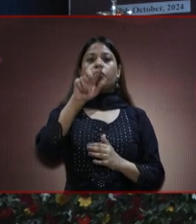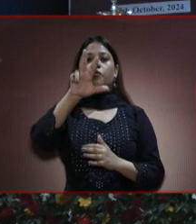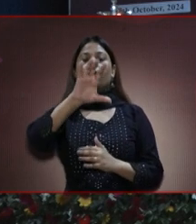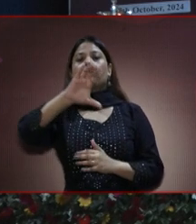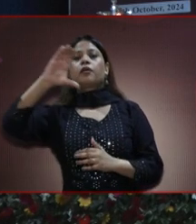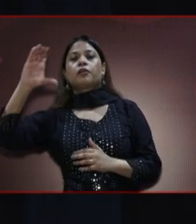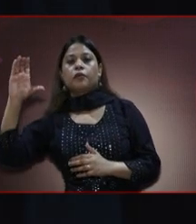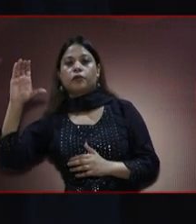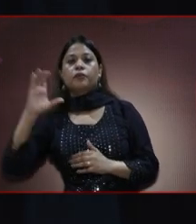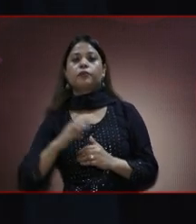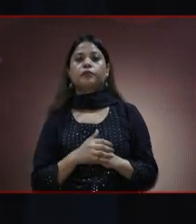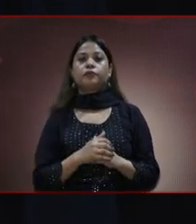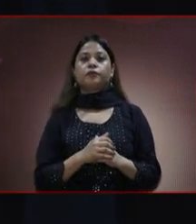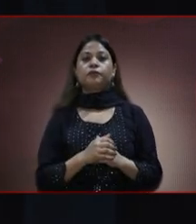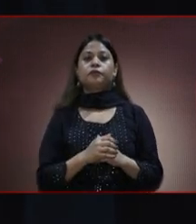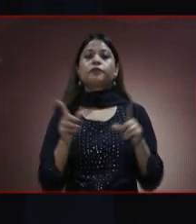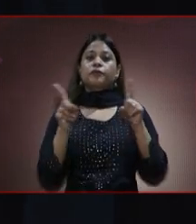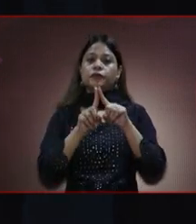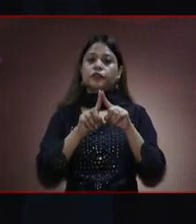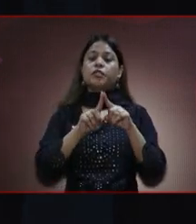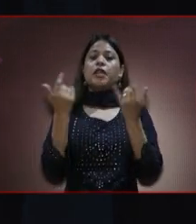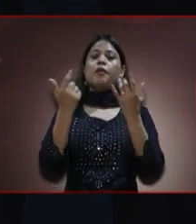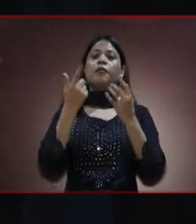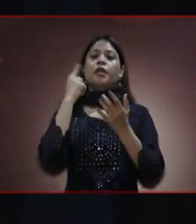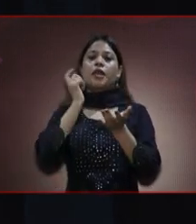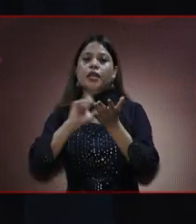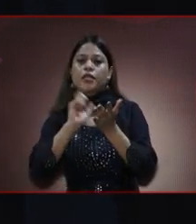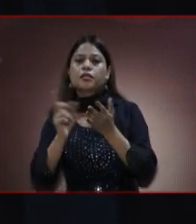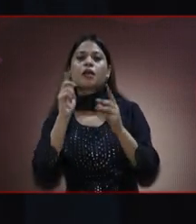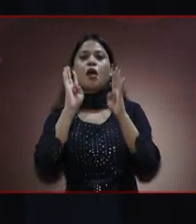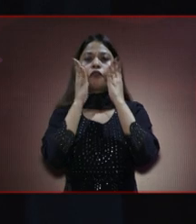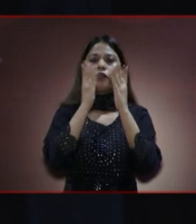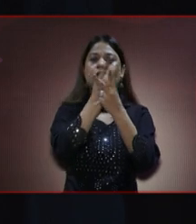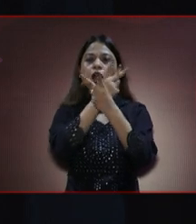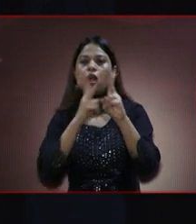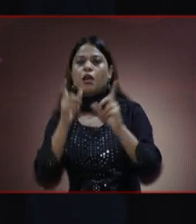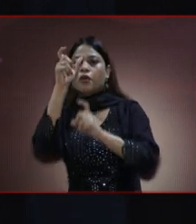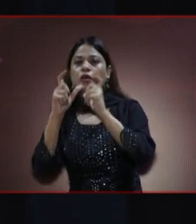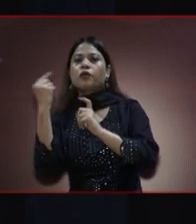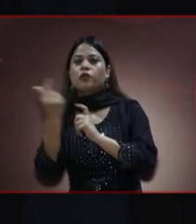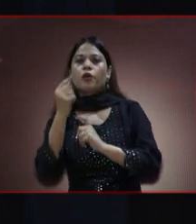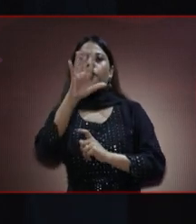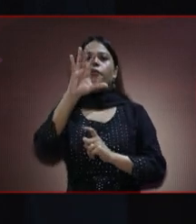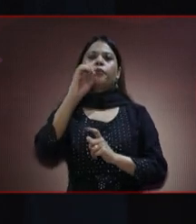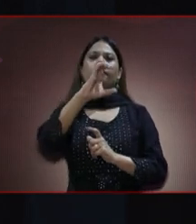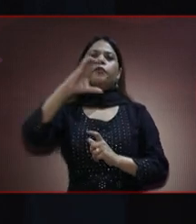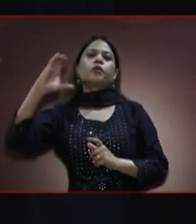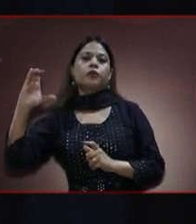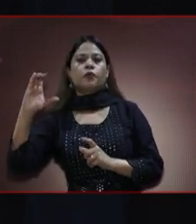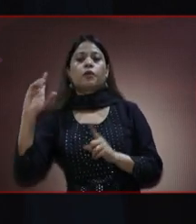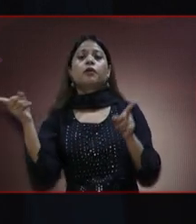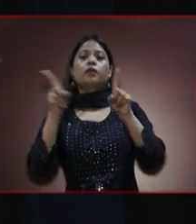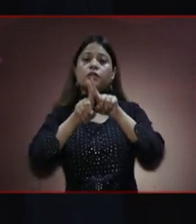65.8 करोड़ और सोशल मीडिया यूज़र्स हैं लगभग 50 करोड़ के आसपास। तो इस तरह